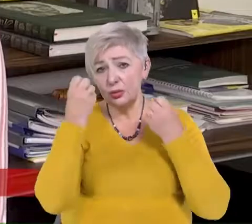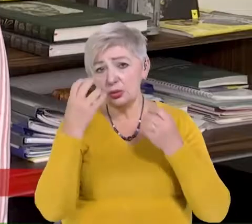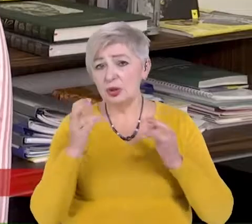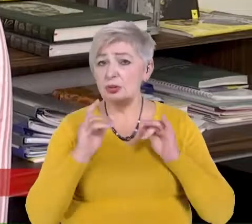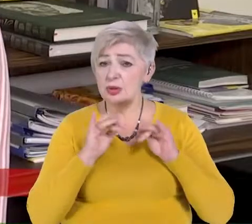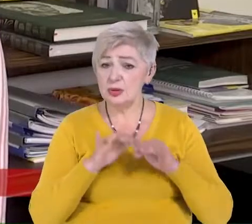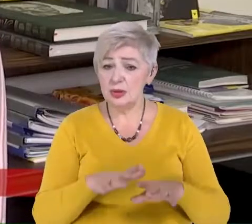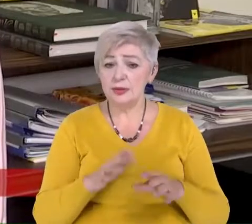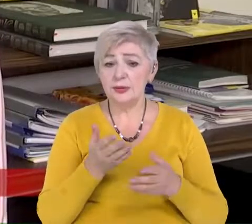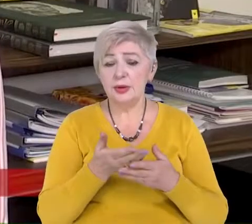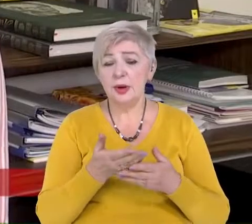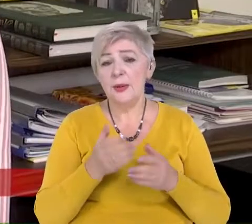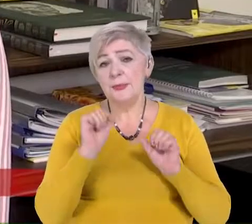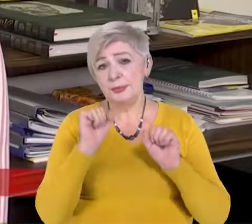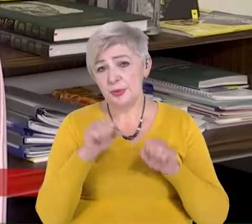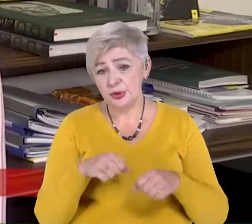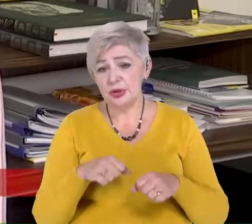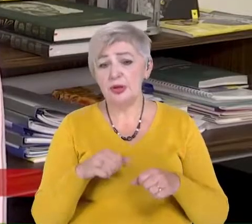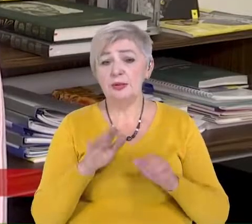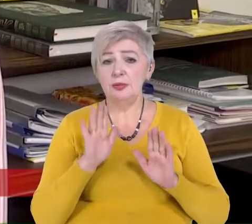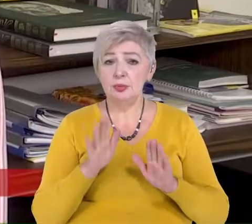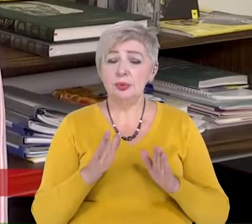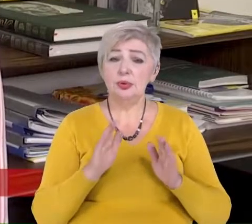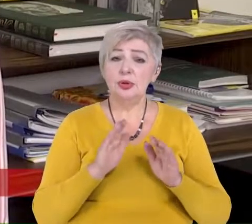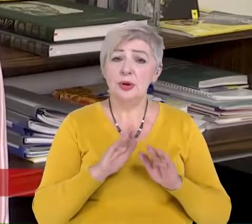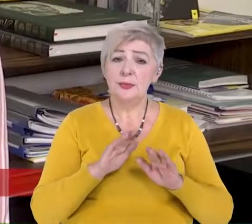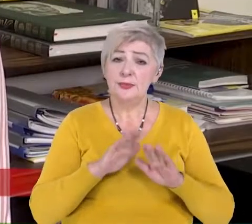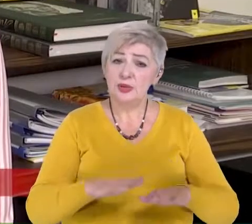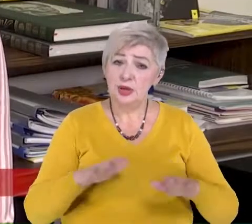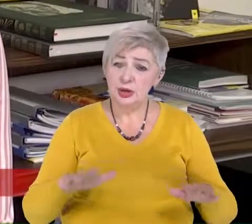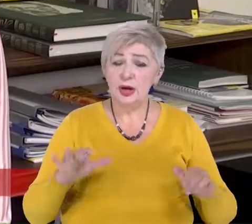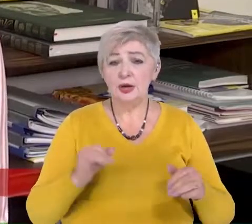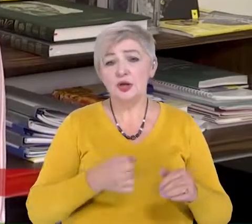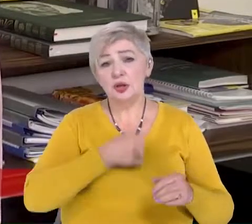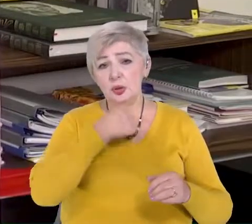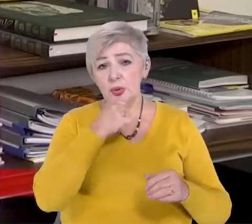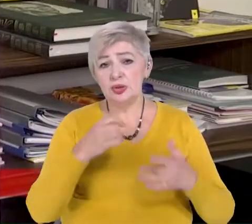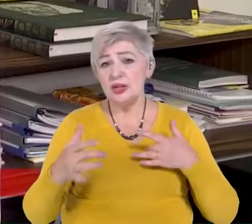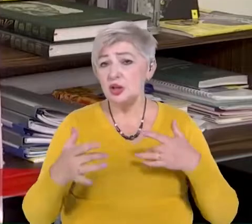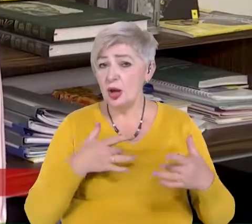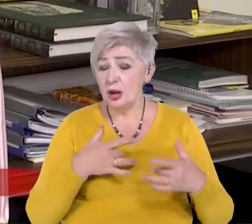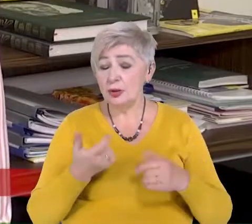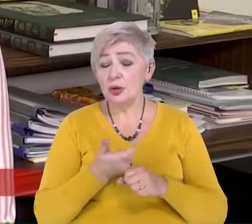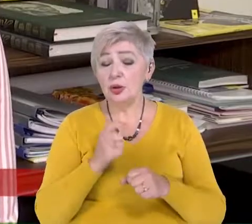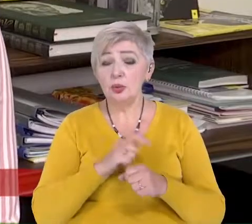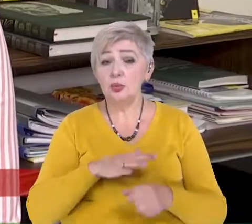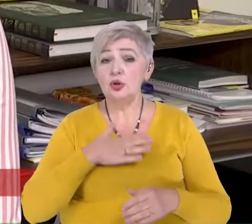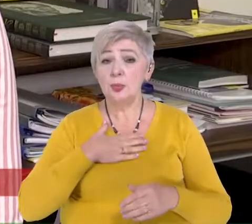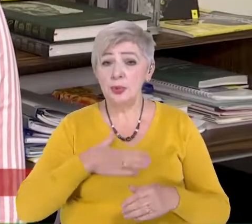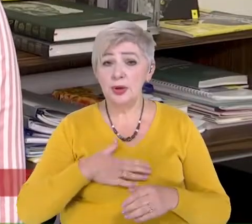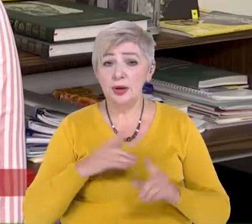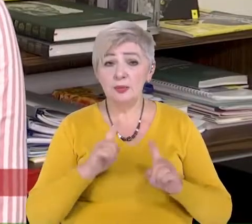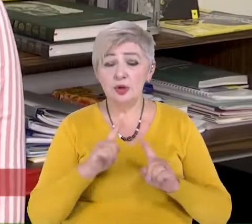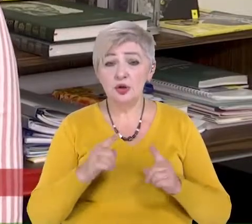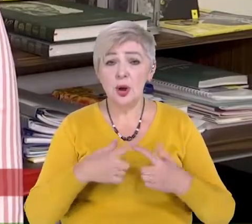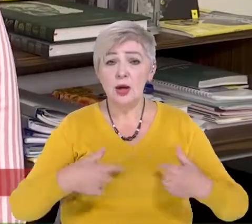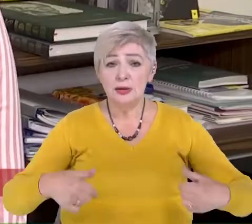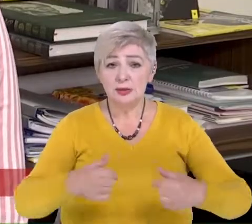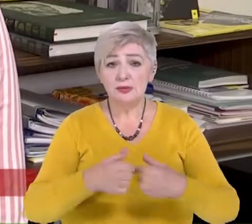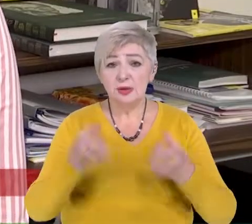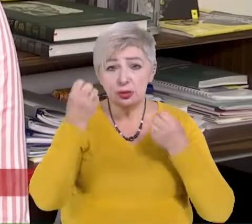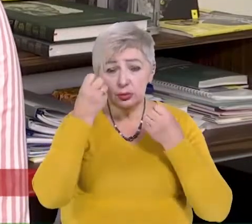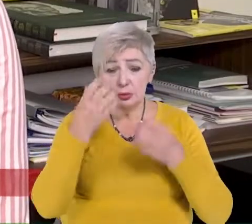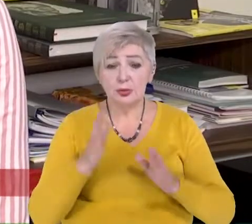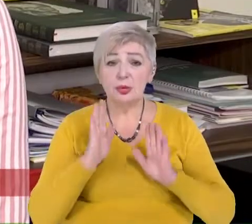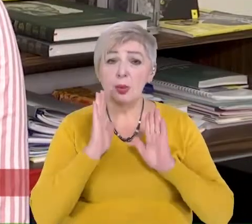заходи, можливо, буде дитячий та дорослий театр. І дуже приємно, що сфера культури буде